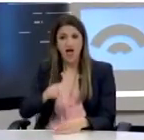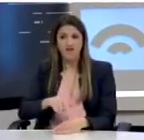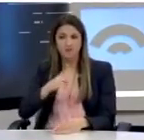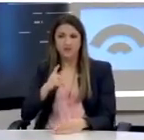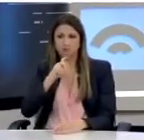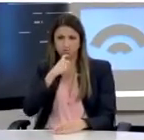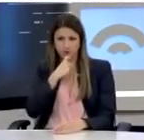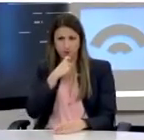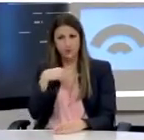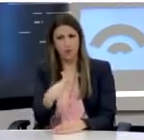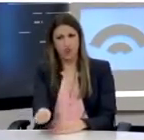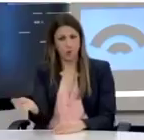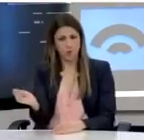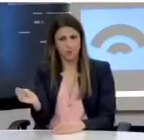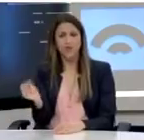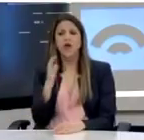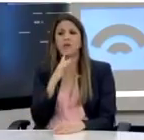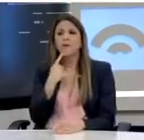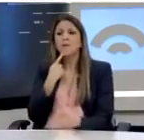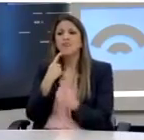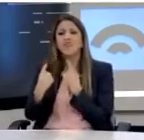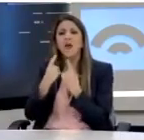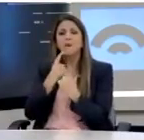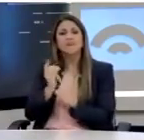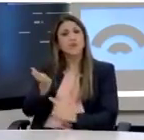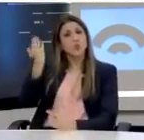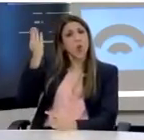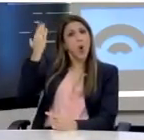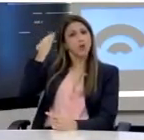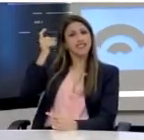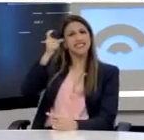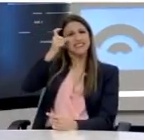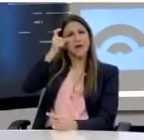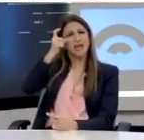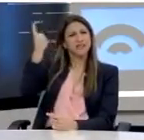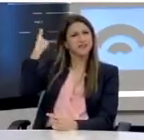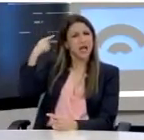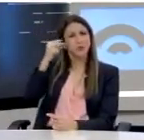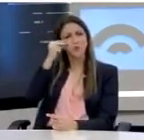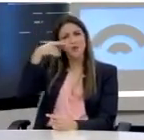Τι περιλαμβάνει οι διαπραγματεύσεις για το πακέτο Πινέιρο και τι κατέθεσε ο κ. Σαμαράς.